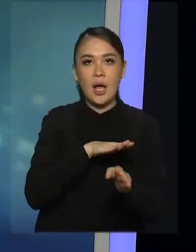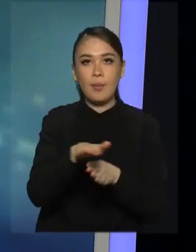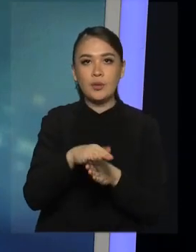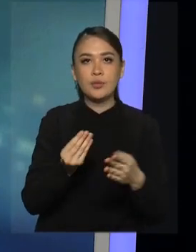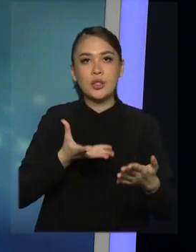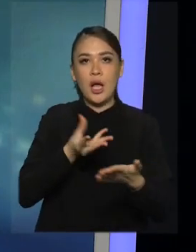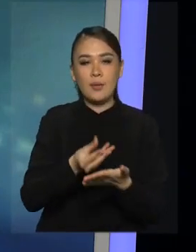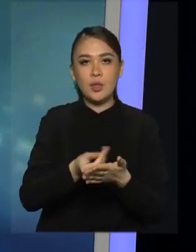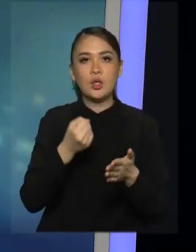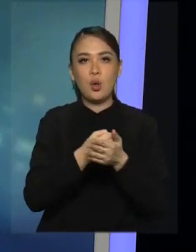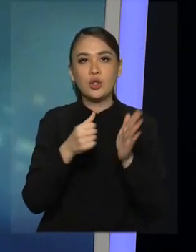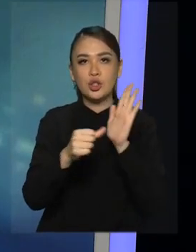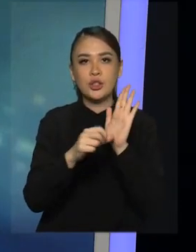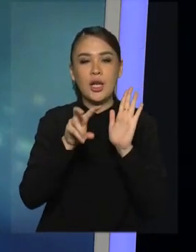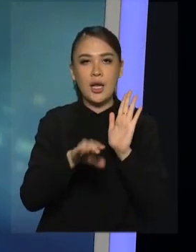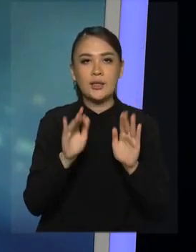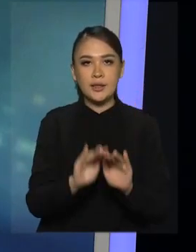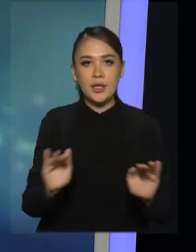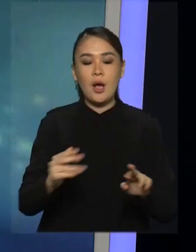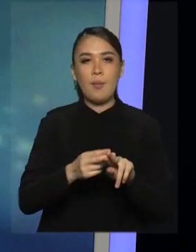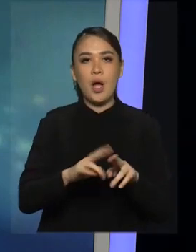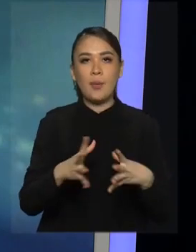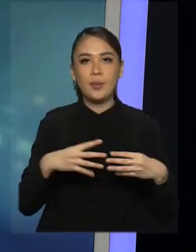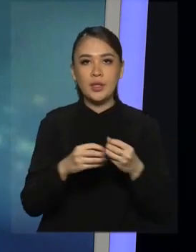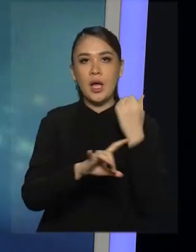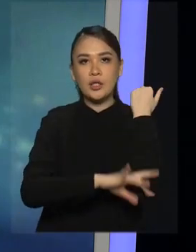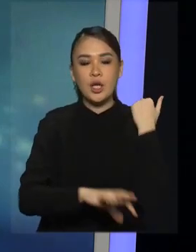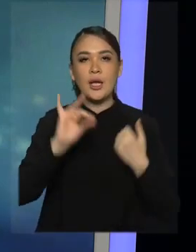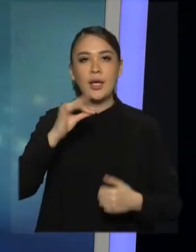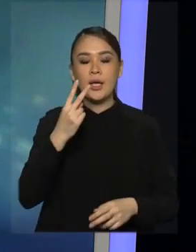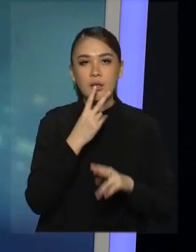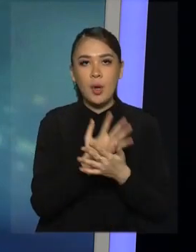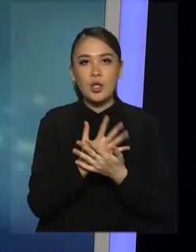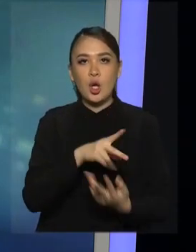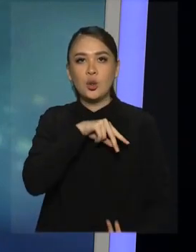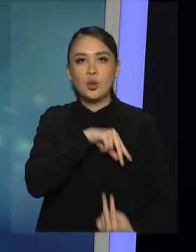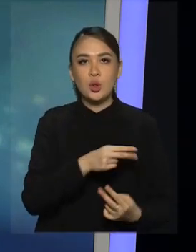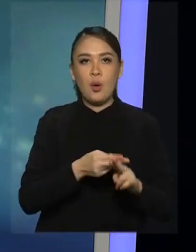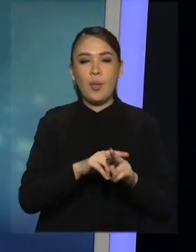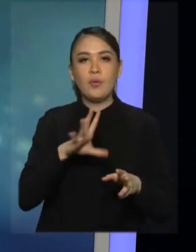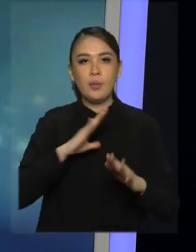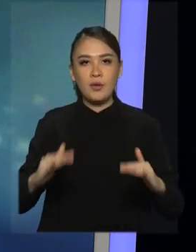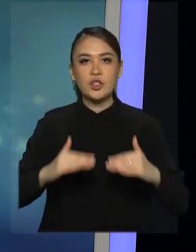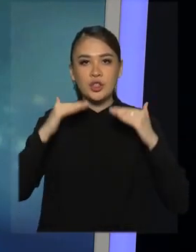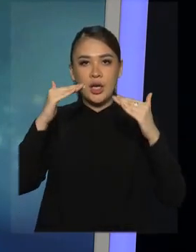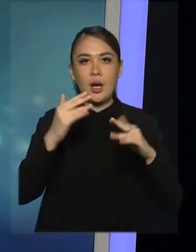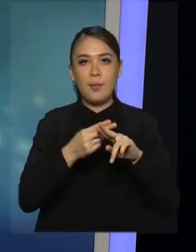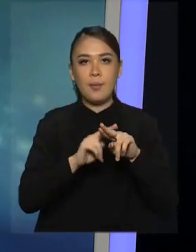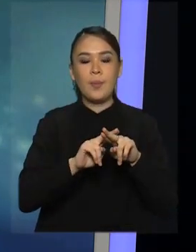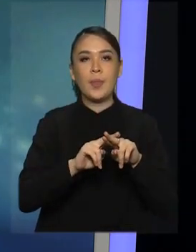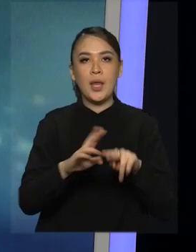выплату детям до 6 лет из малообеспеченных семей, а также содействие в трудоустройстве и повышении